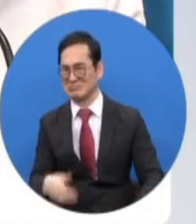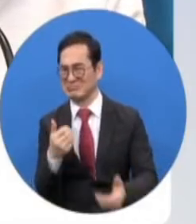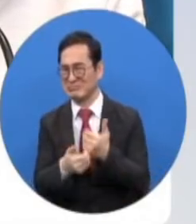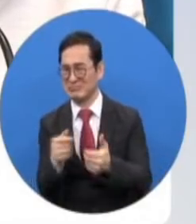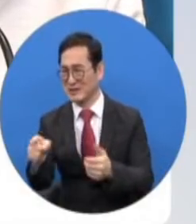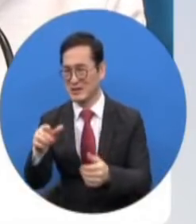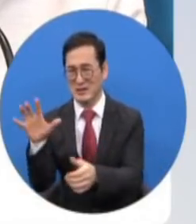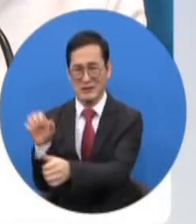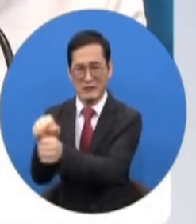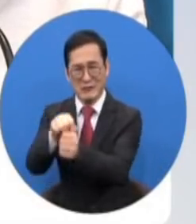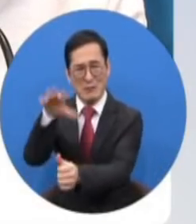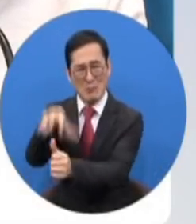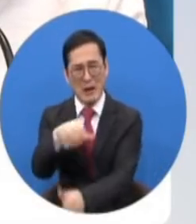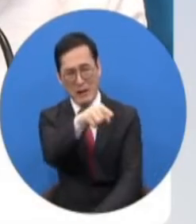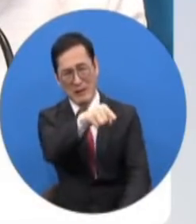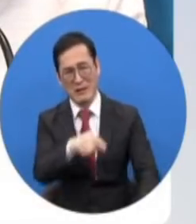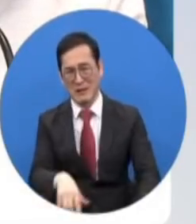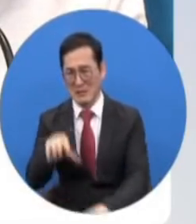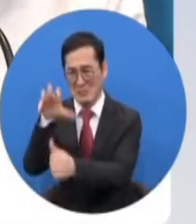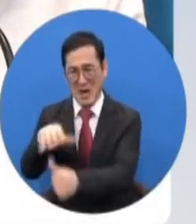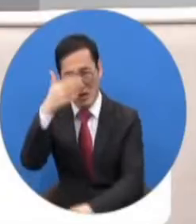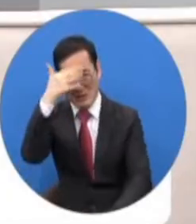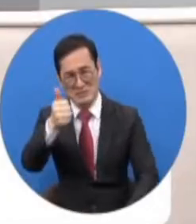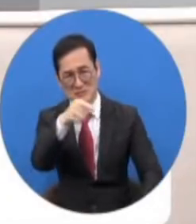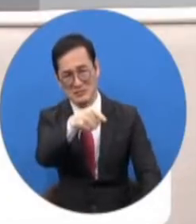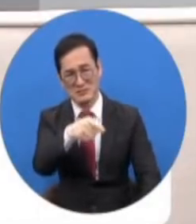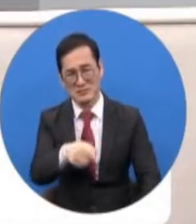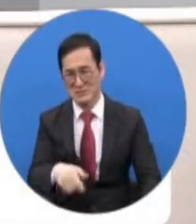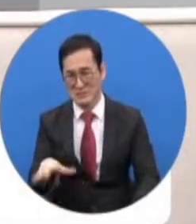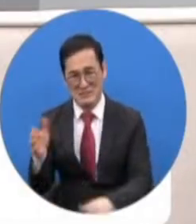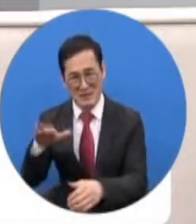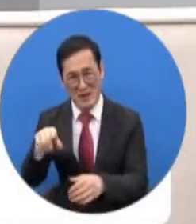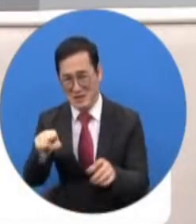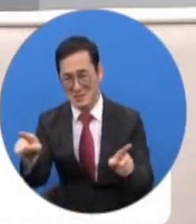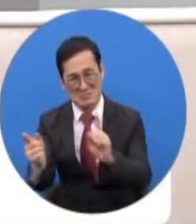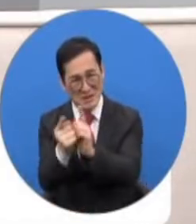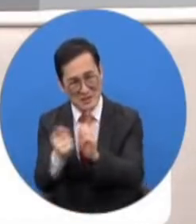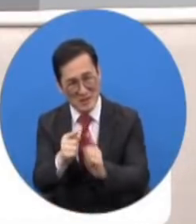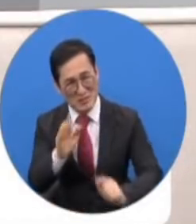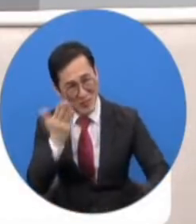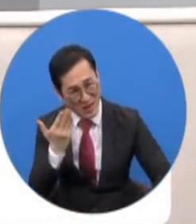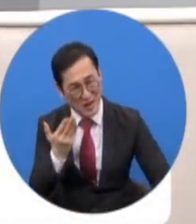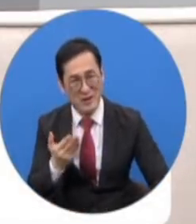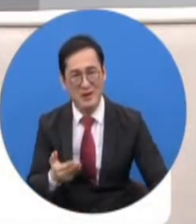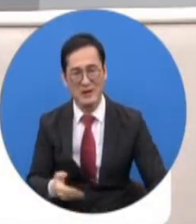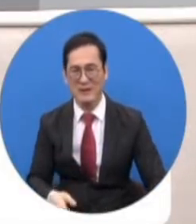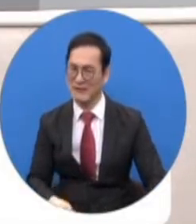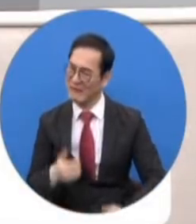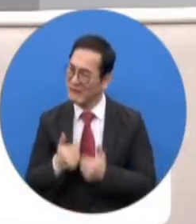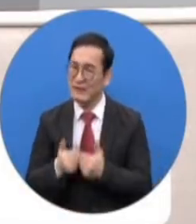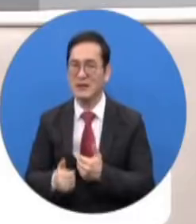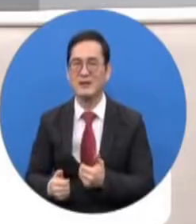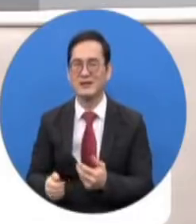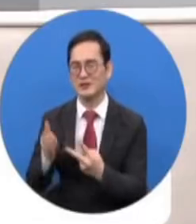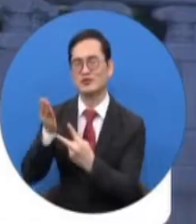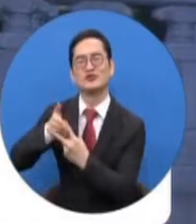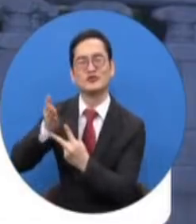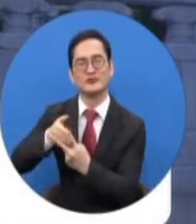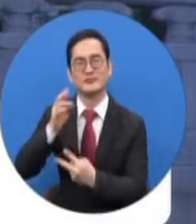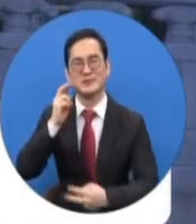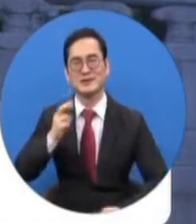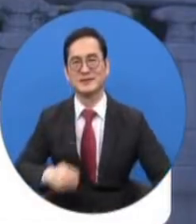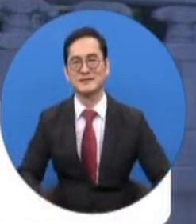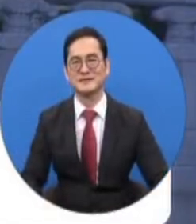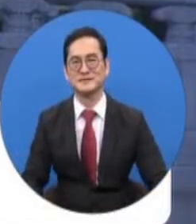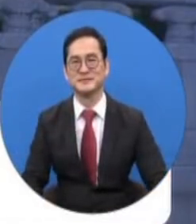기소가 부당하다는 점을 자인한다고 볼 수 있는 것인가라는 평가도 충분히 있을 수 있을 것으로 보입니다. 박정하